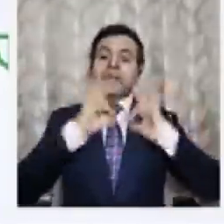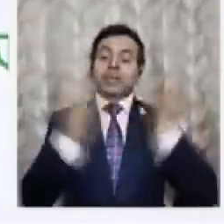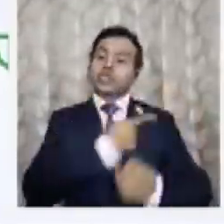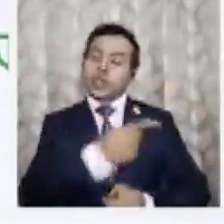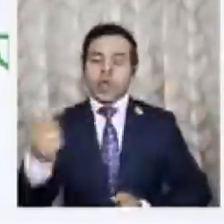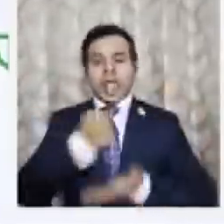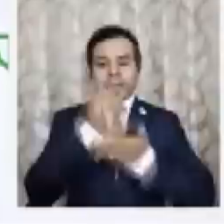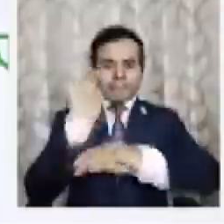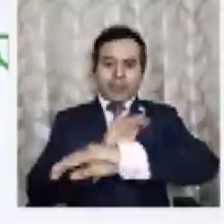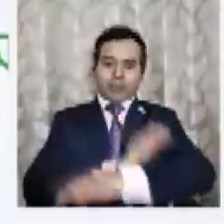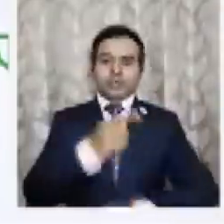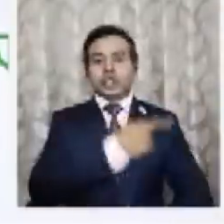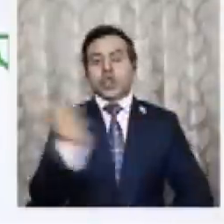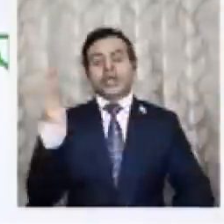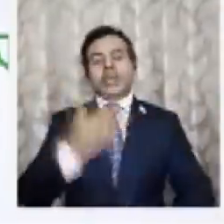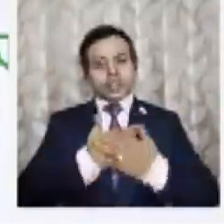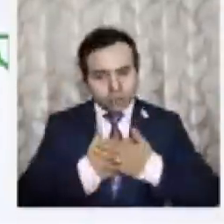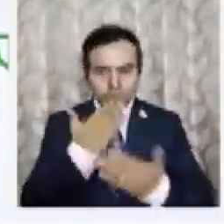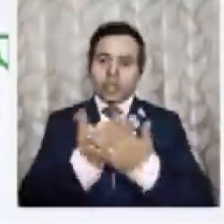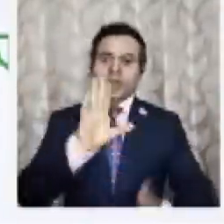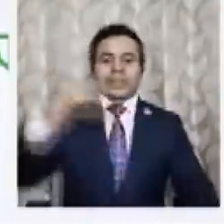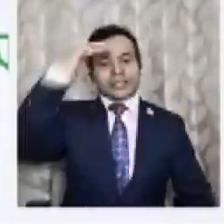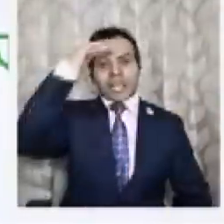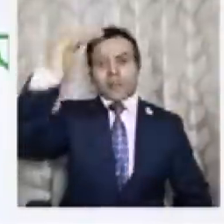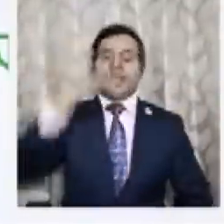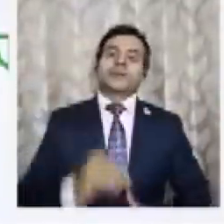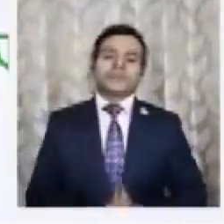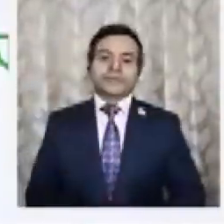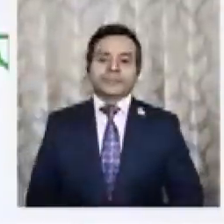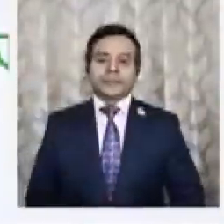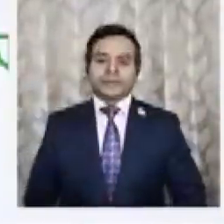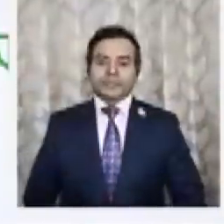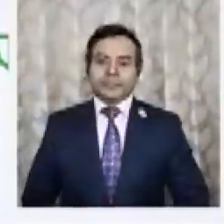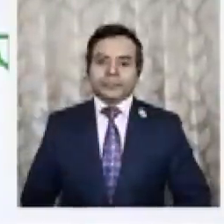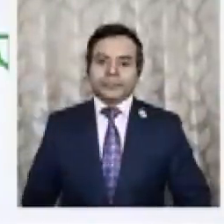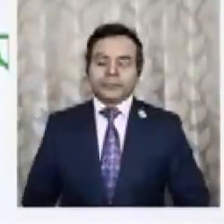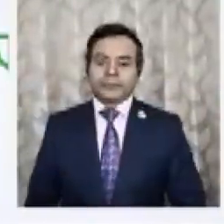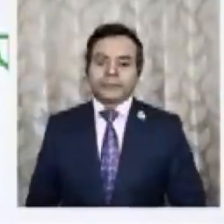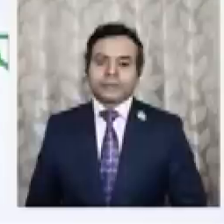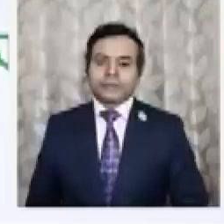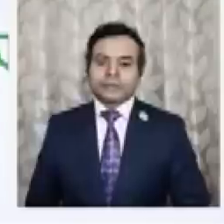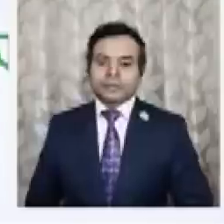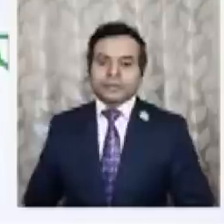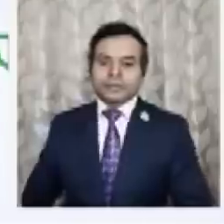নিজেকে সুরক্ষিত রাখবেন, পরিবারের সকলকে সুরক্ষিত থাকবেন। আপনাদের সবাইকে অনেক অনেক ধন্যবাদ। আসসালামু আলাইকুম।